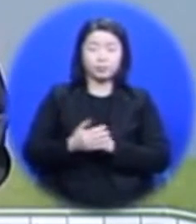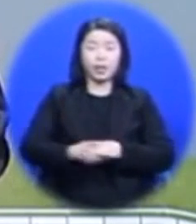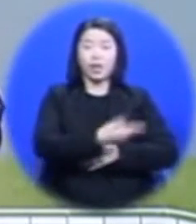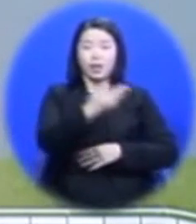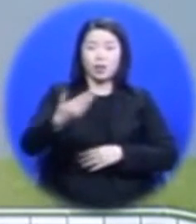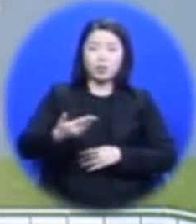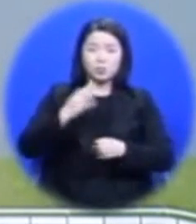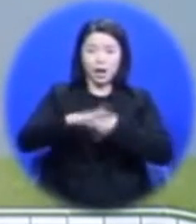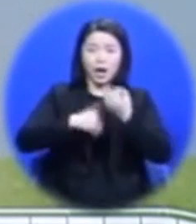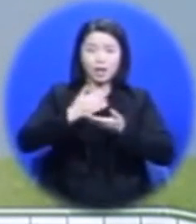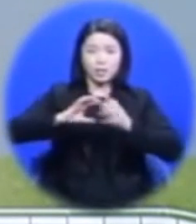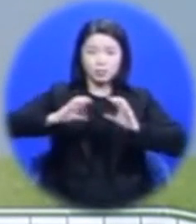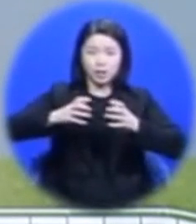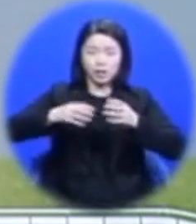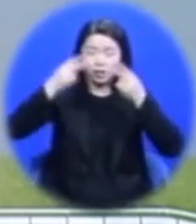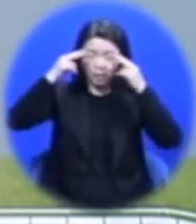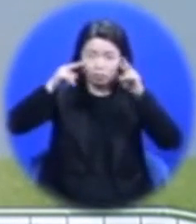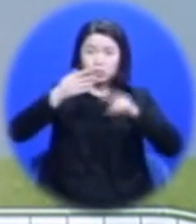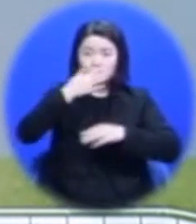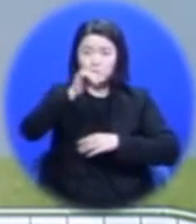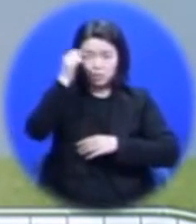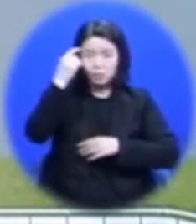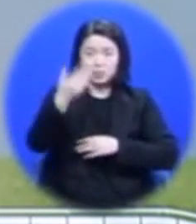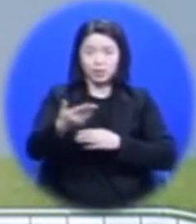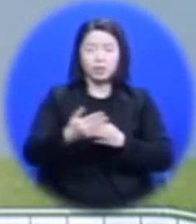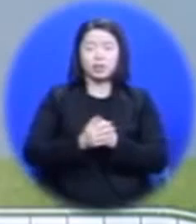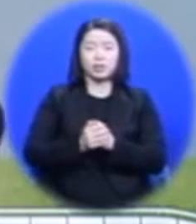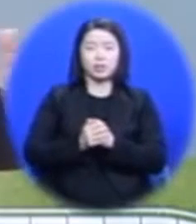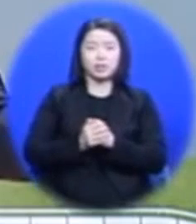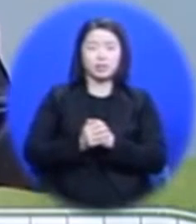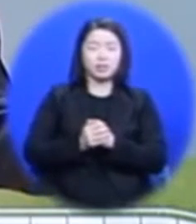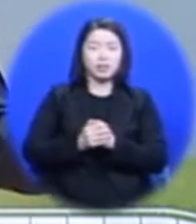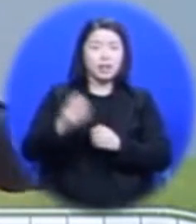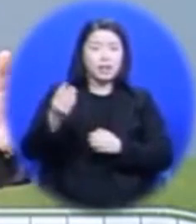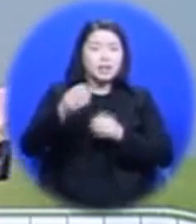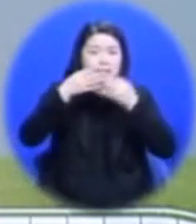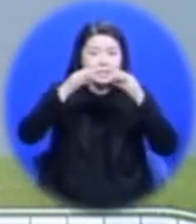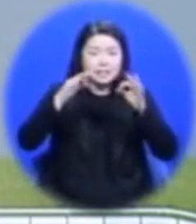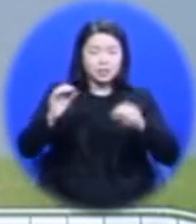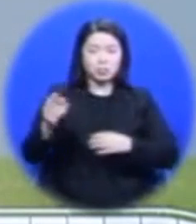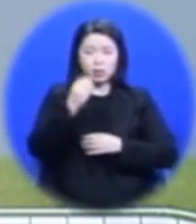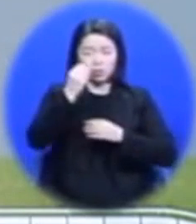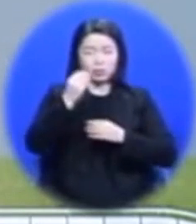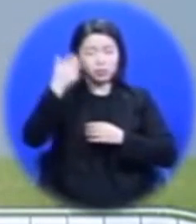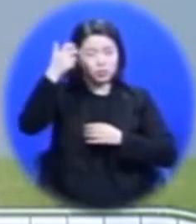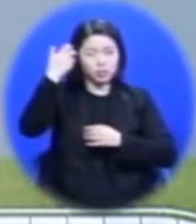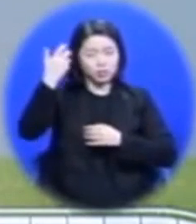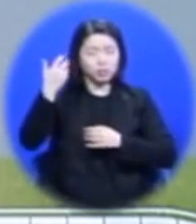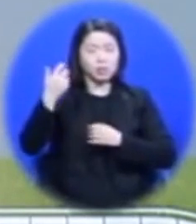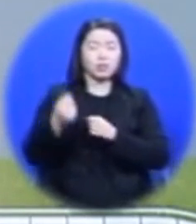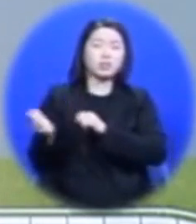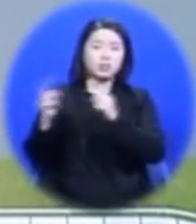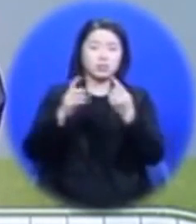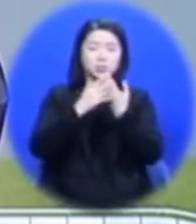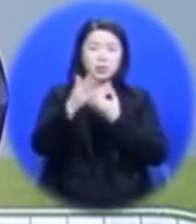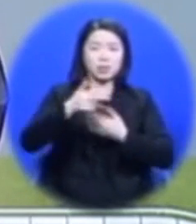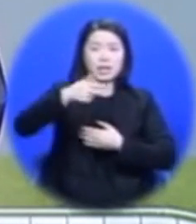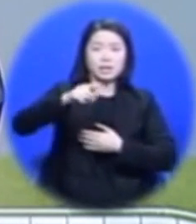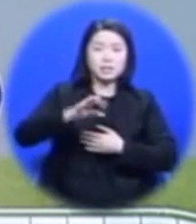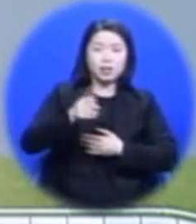여러분은 하나님의 나라가 바라보아집니까? 금요 성령 집회 때 정형선 목사님 이